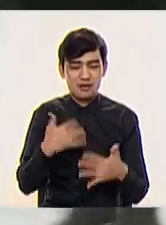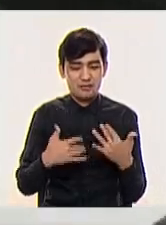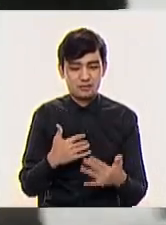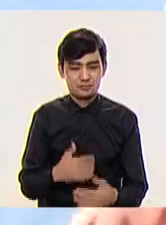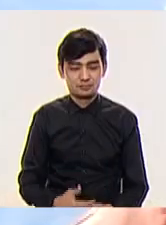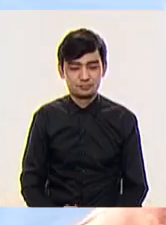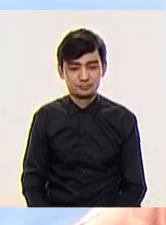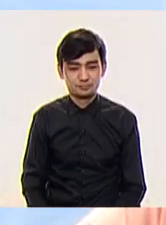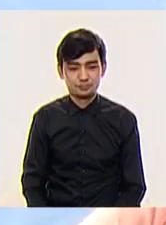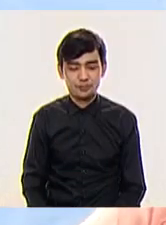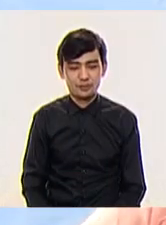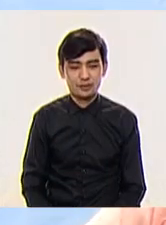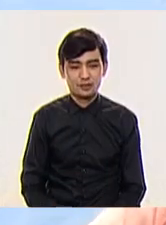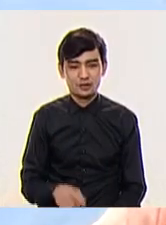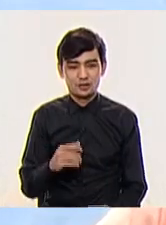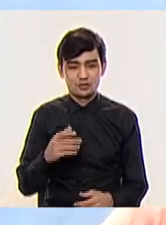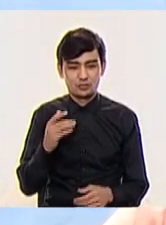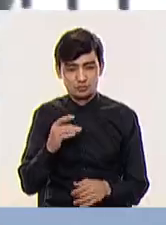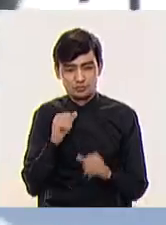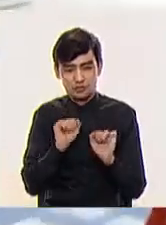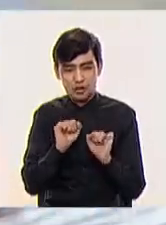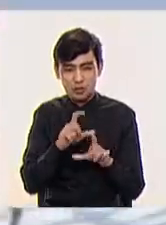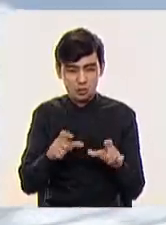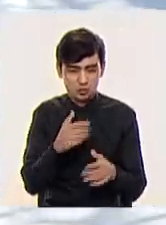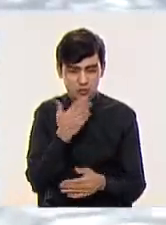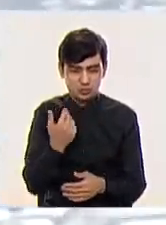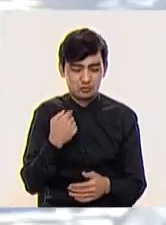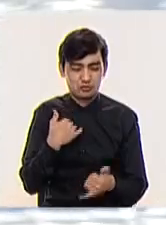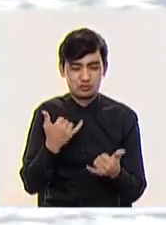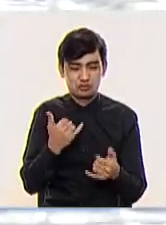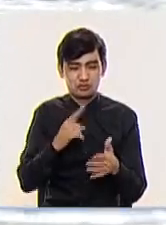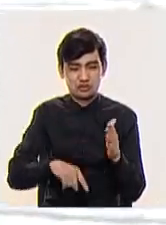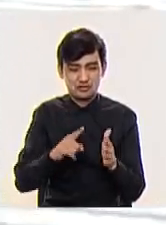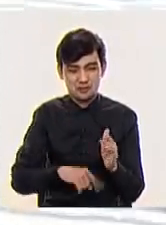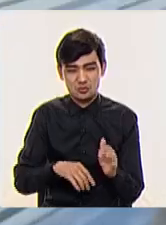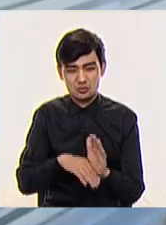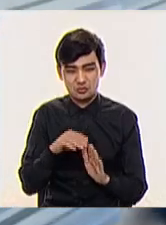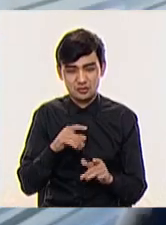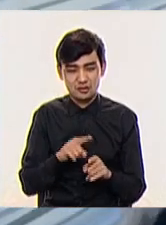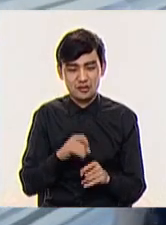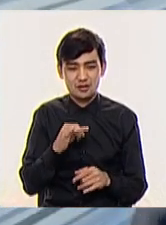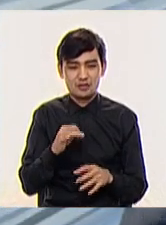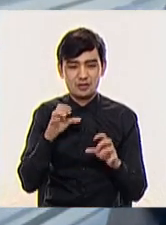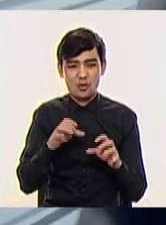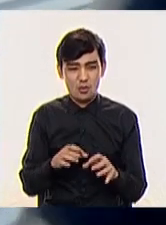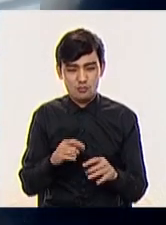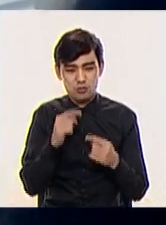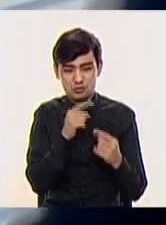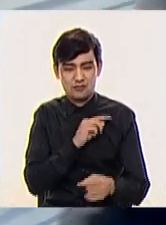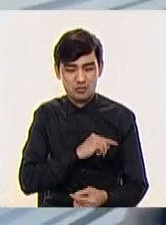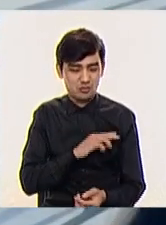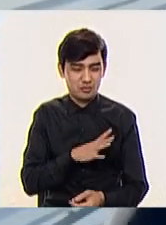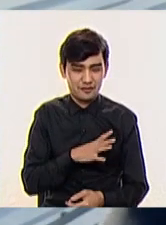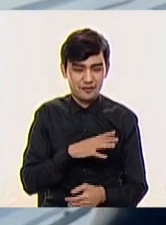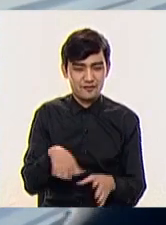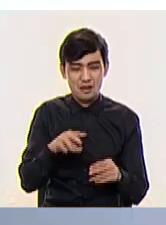кеткен. Не особо защищают людей. Ешкімге сенуге болмайды бәрі қазіргі заманда. Заңға қайшы жұмыс істейтіндер де бар. Барлығы бірдей